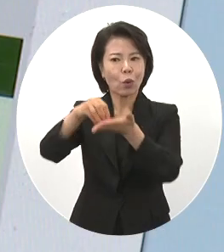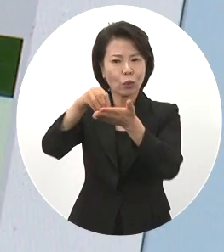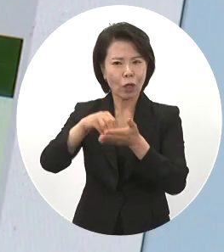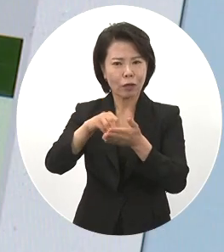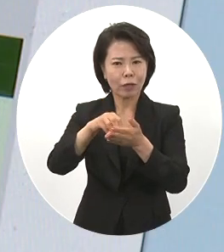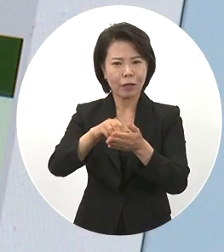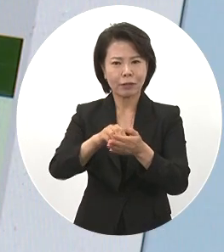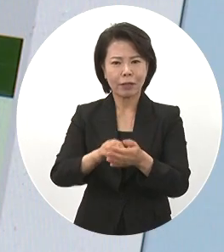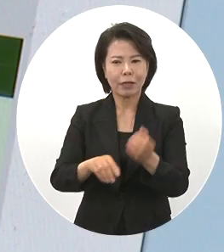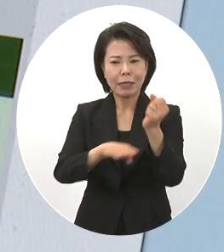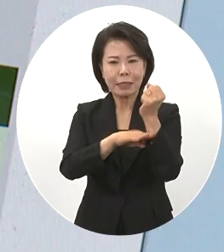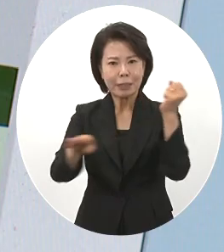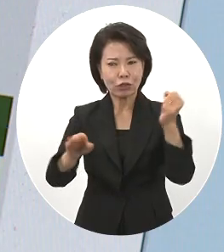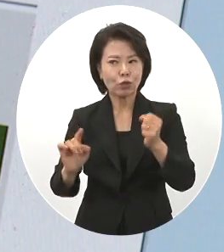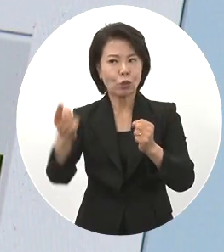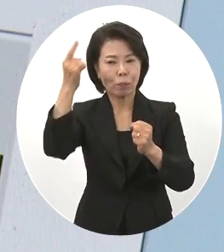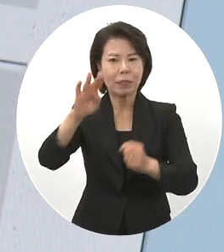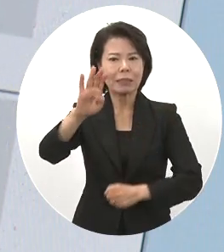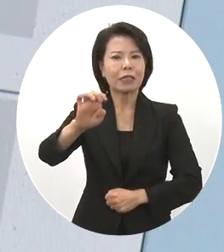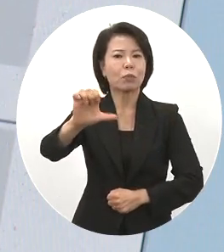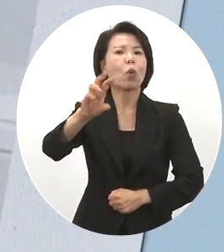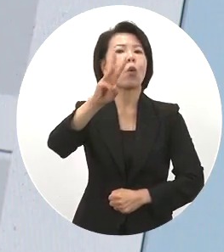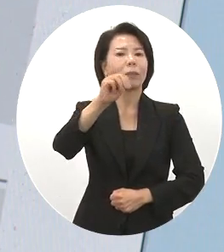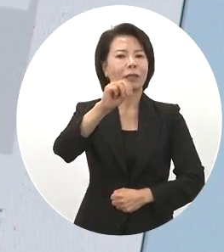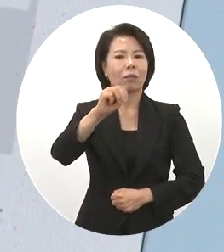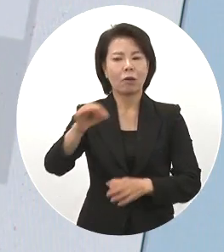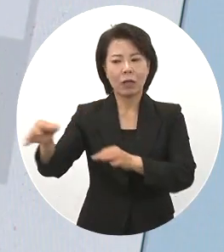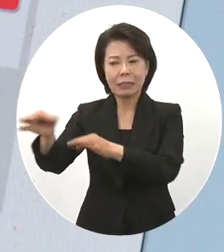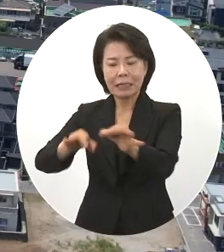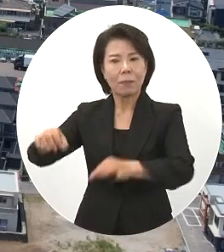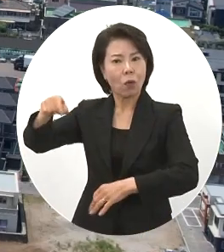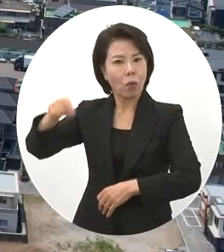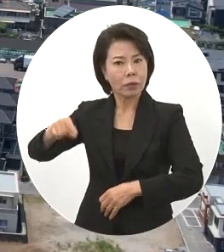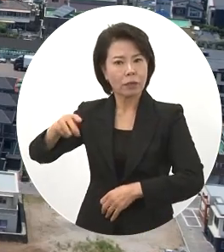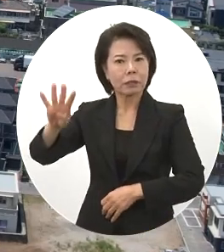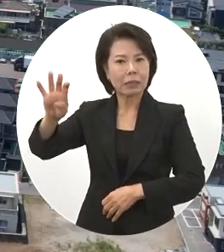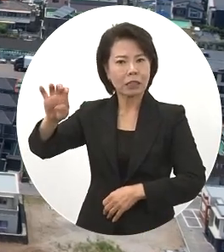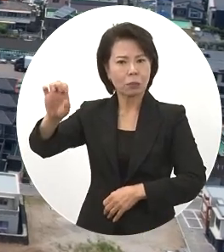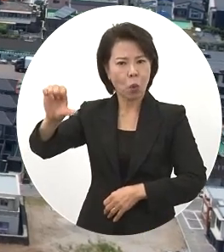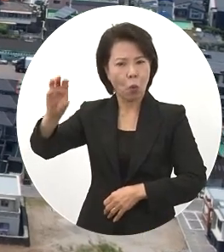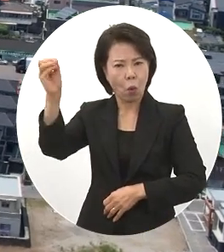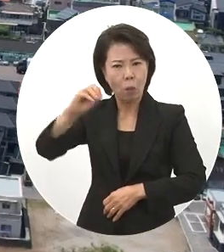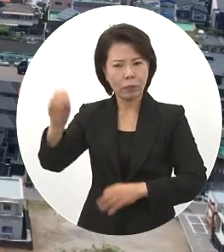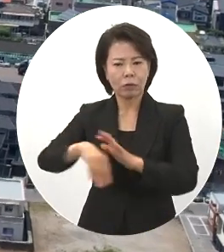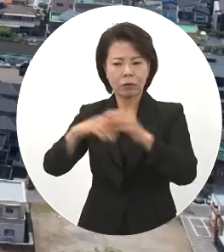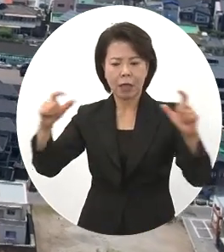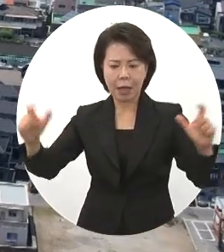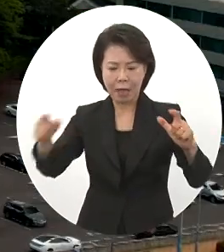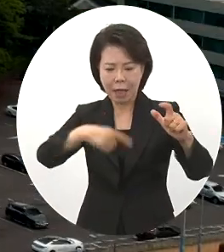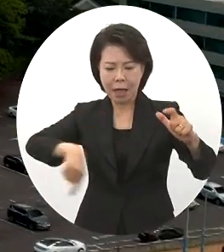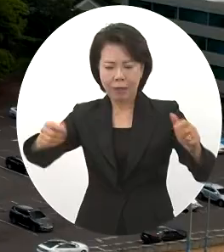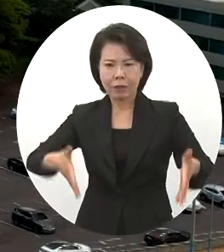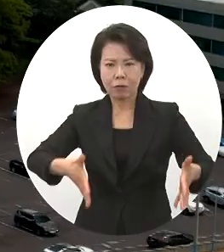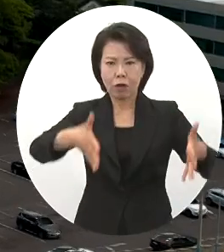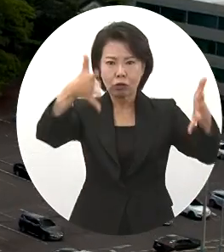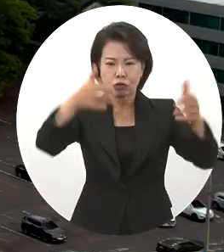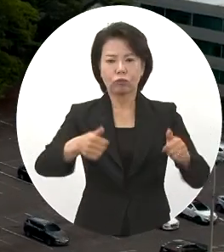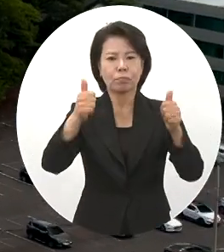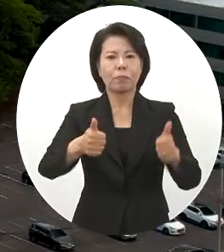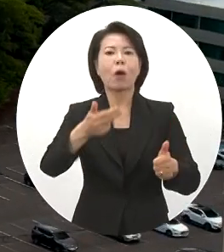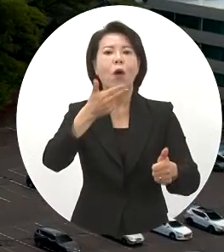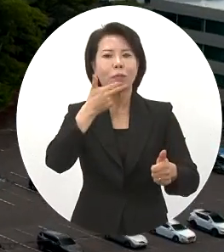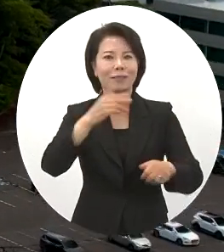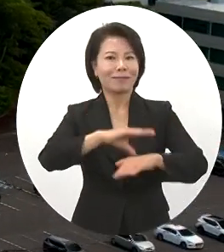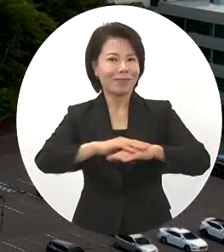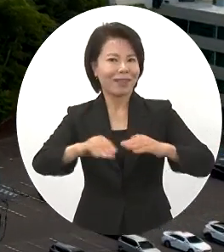도입되는 기준 높이는 주거지역 45m, 상업지역 55m로 이 범위 내 건축은 별도 심의